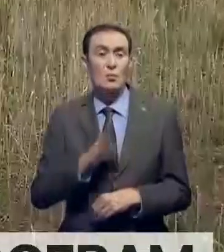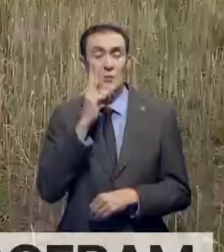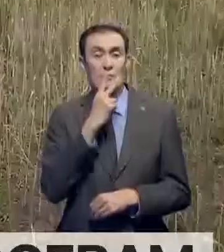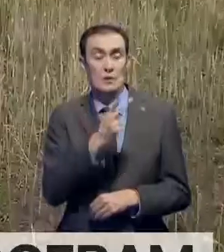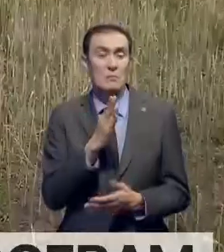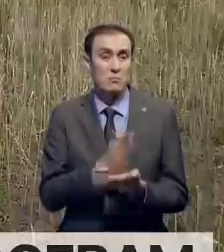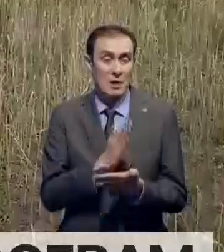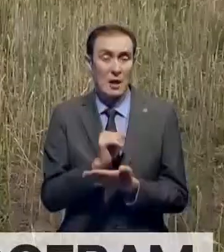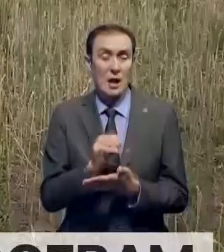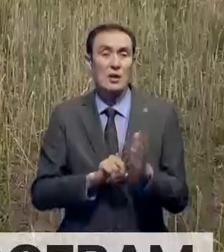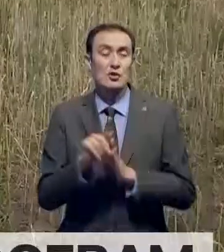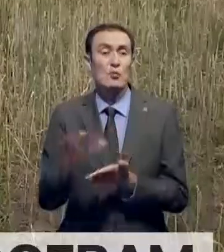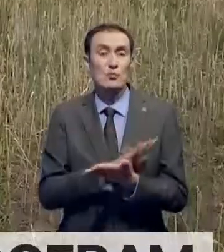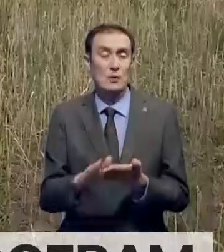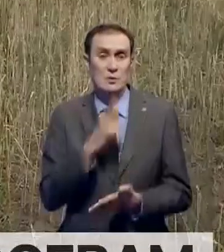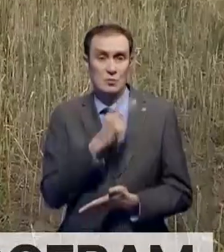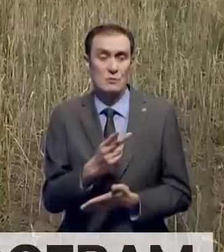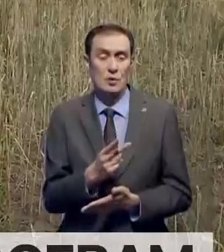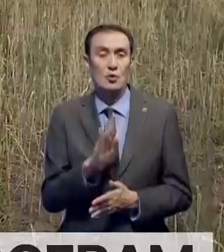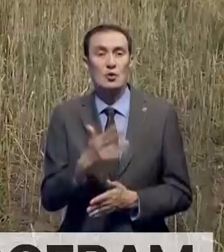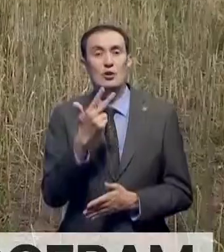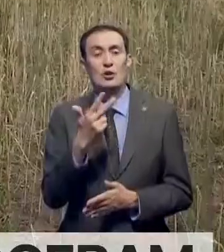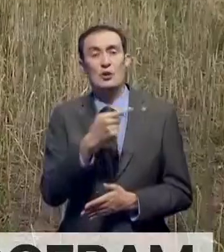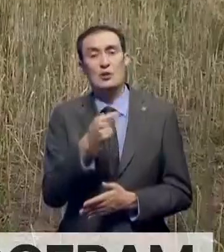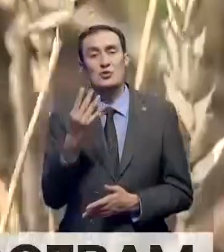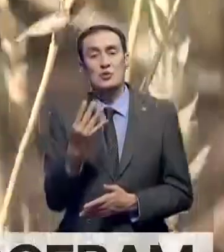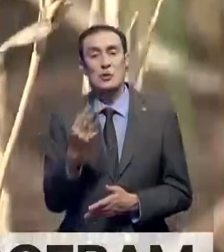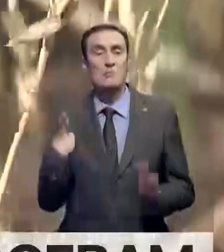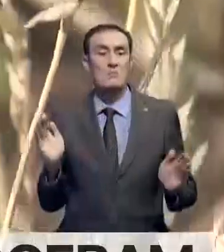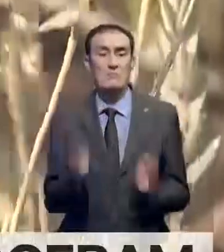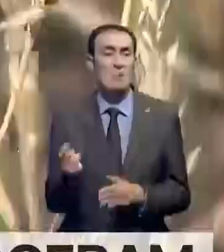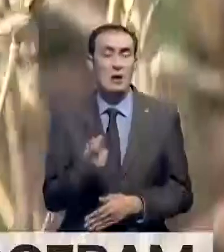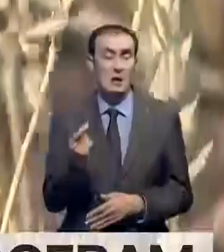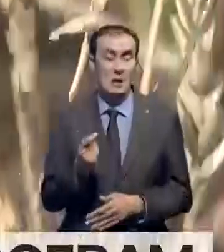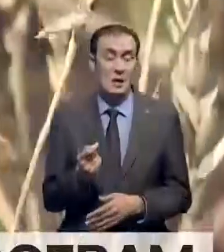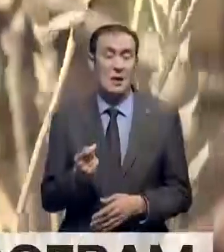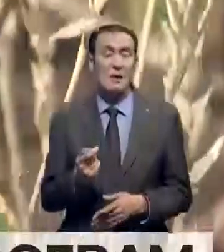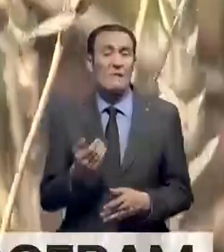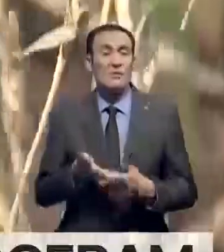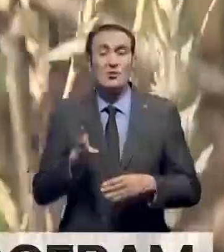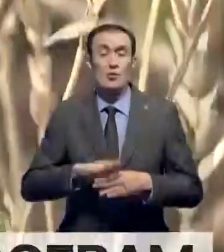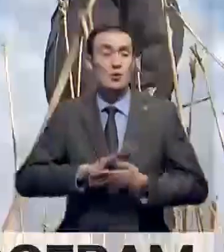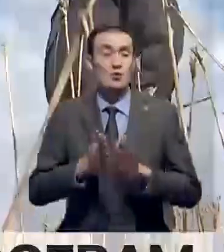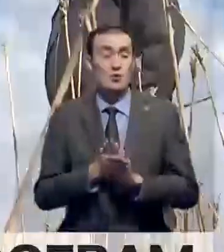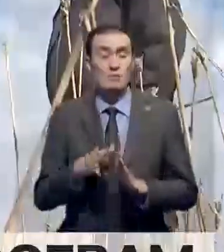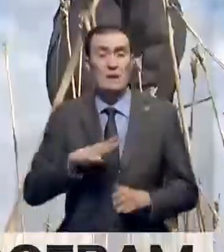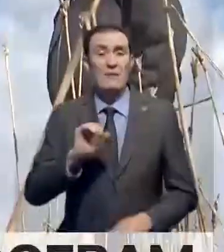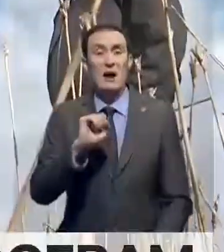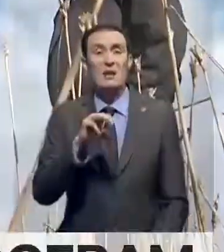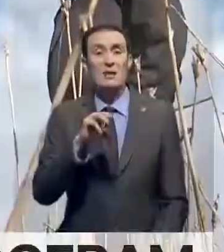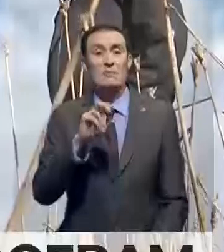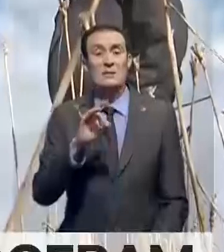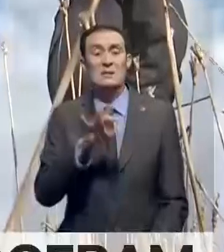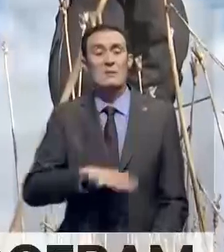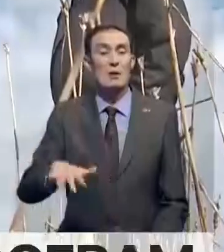есть, а когда начинаем убирать, там 3-4 центнера больше не дает. В безвыходной ситуации оказались аграрии в Атбасарском районе. Здесь многие